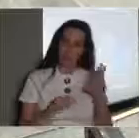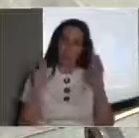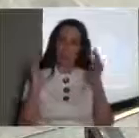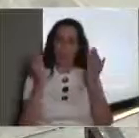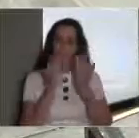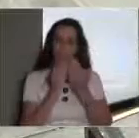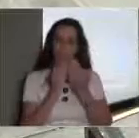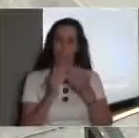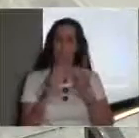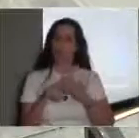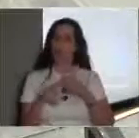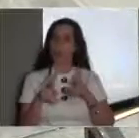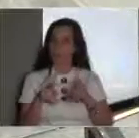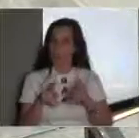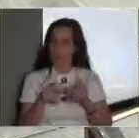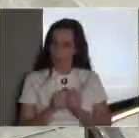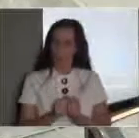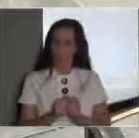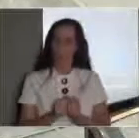והאוטיזם, חולי הסרטן,